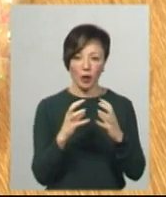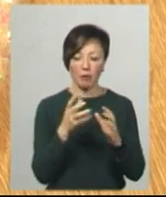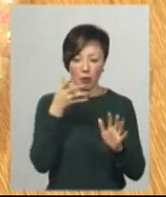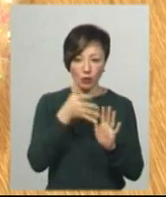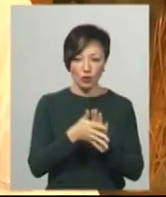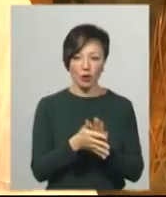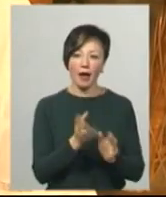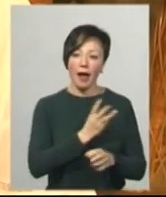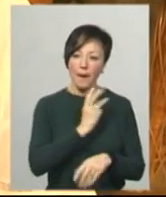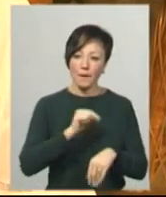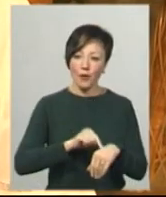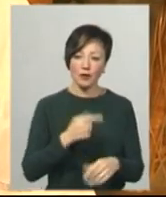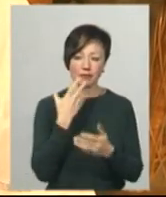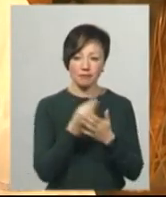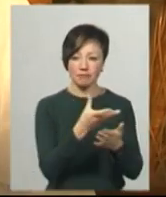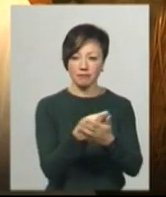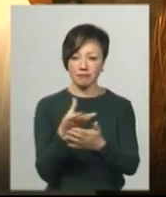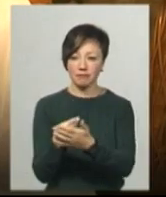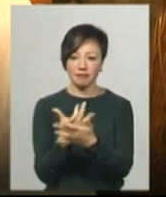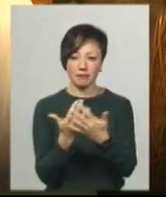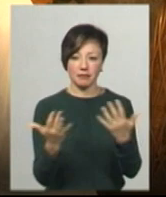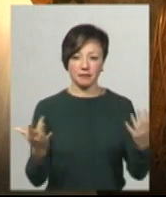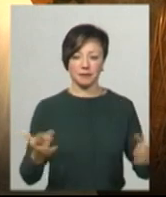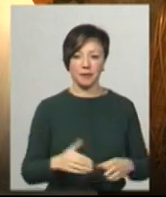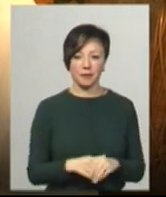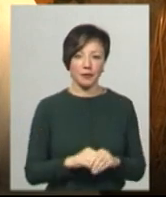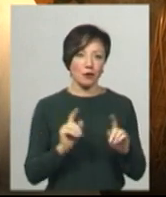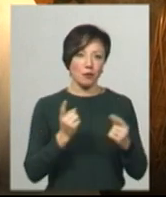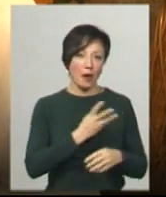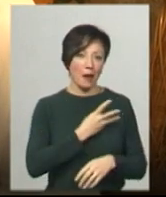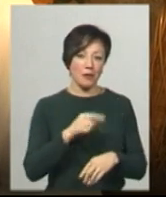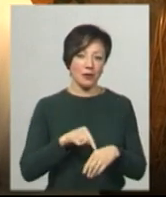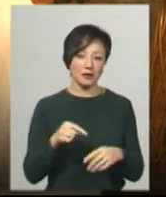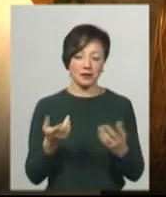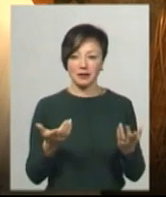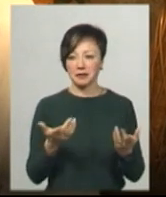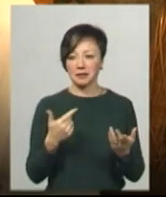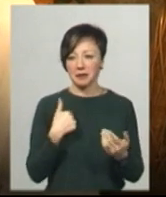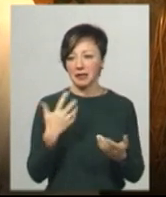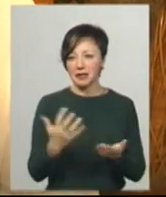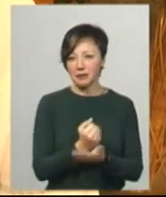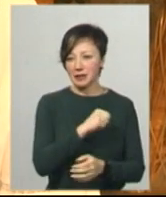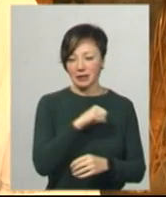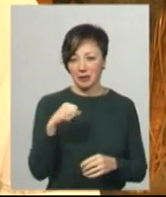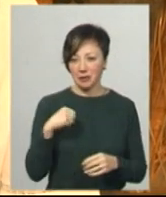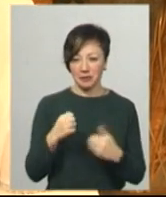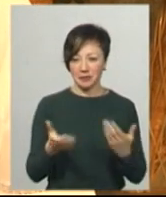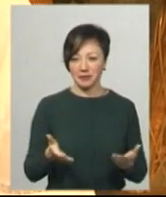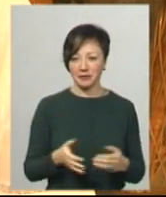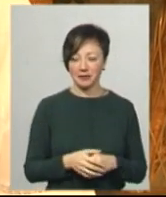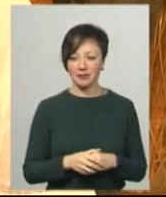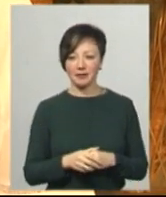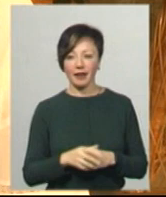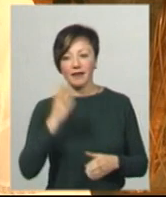має свою емоцію. А емоції чому іменно такі, я теж не можу сказати. От так ліплюю, в мене воно само так виходить. Чи